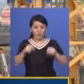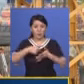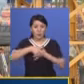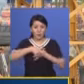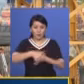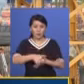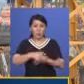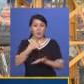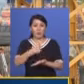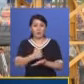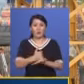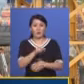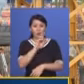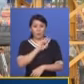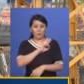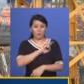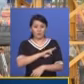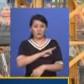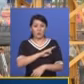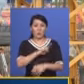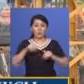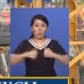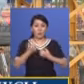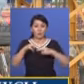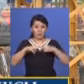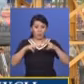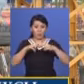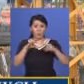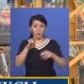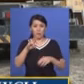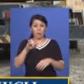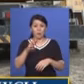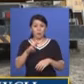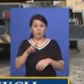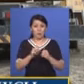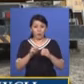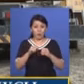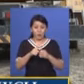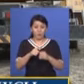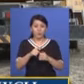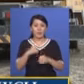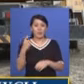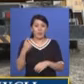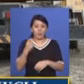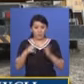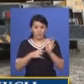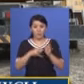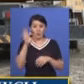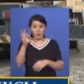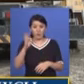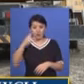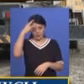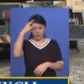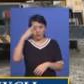қойып, негізгі жұмысқа көшу үшін тырысып жатырмыз. Құрылысты маусым айында бастадық. Ғимарат 11 қабаттан тұрмақ. 80%